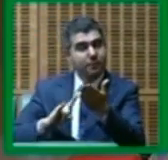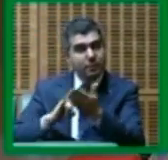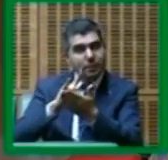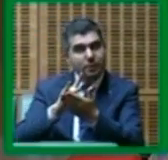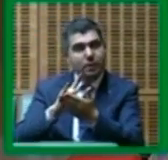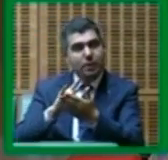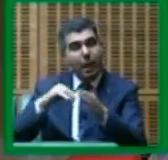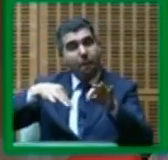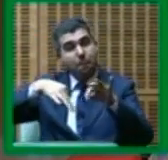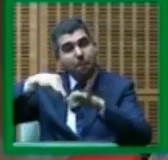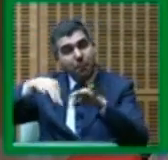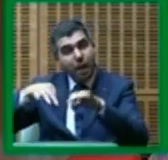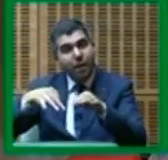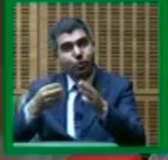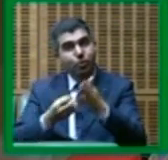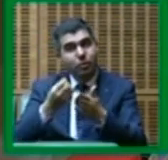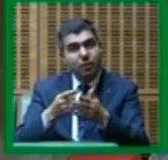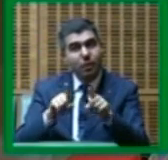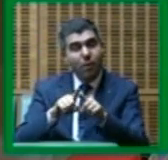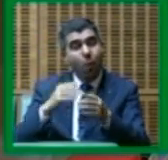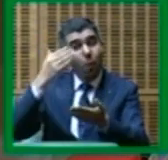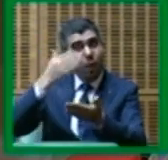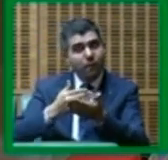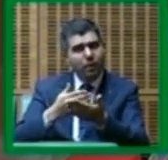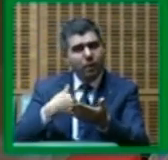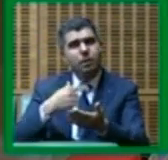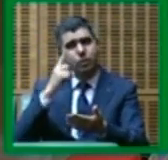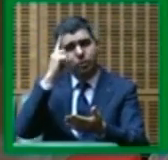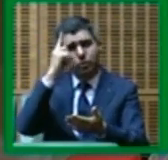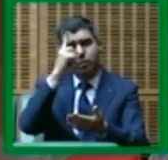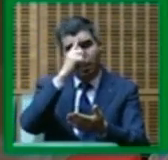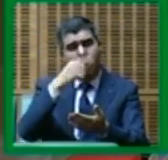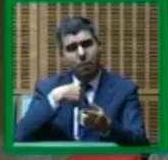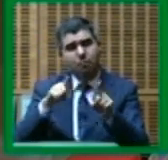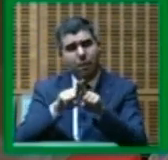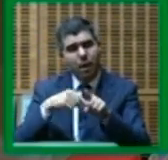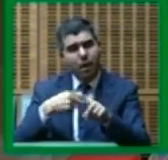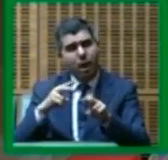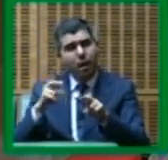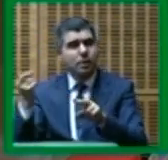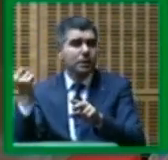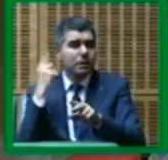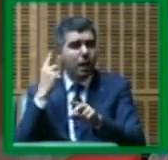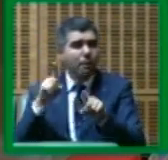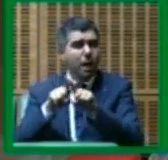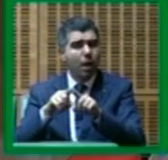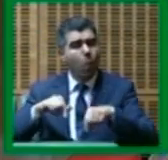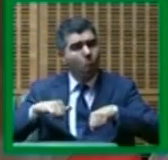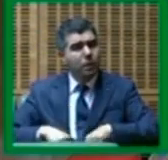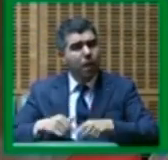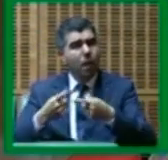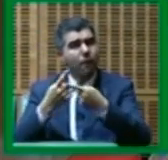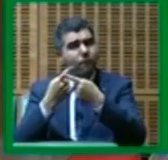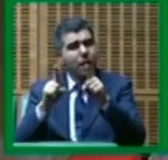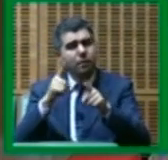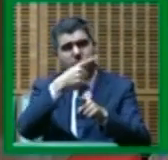ولا التخطيط اللي عملنا ما كانش مرتبط بهذا التوقف، لكن الامكانيه والانفتاح ديال الوزاره على المدارسه ديال